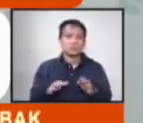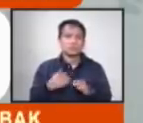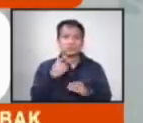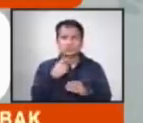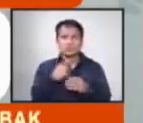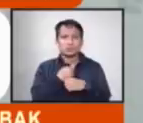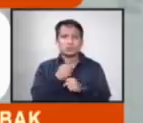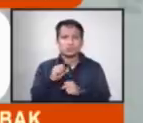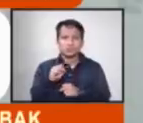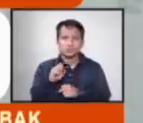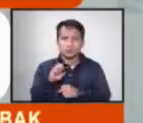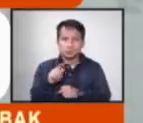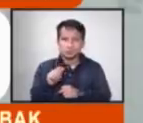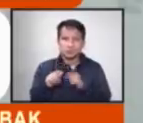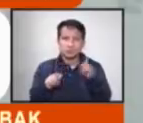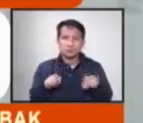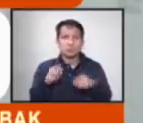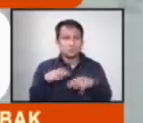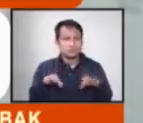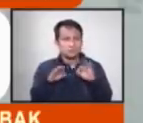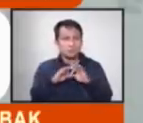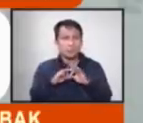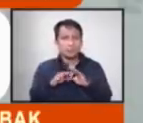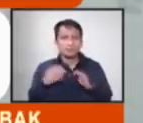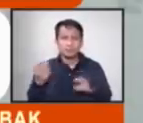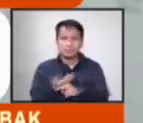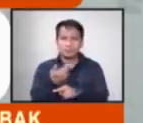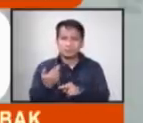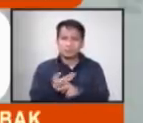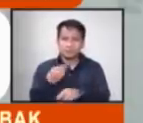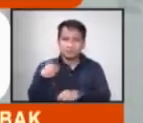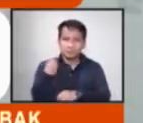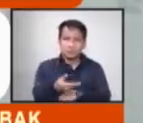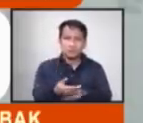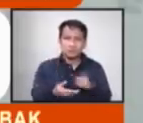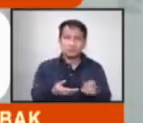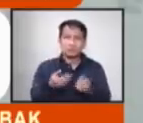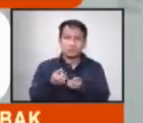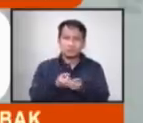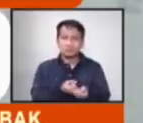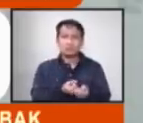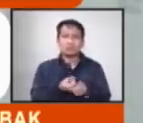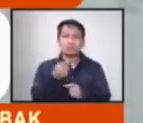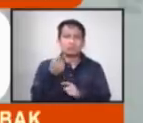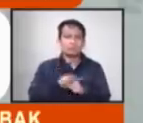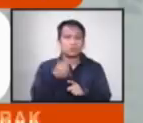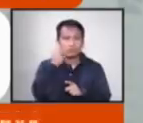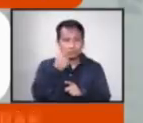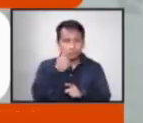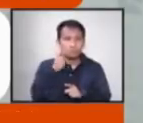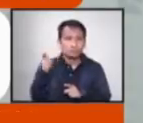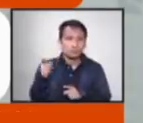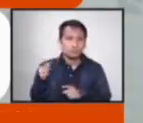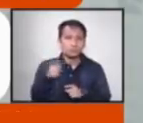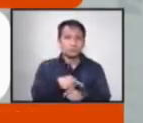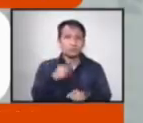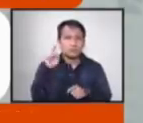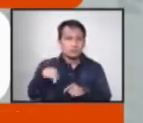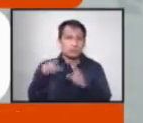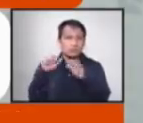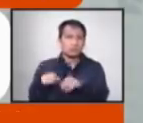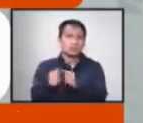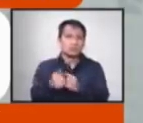maging setup. Ganito po, kailangan sir, regular kayo magbibigay ng support sa mga bata or else ikaw po sir ay mapuposasad